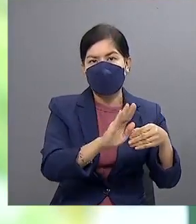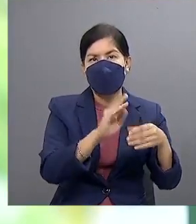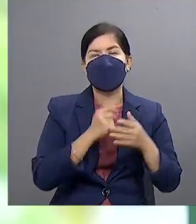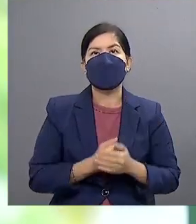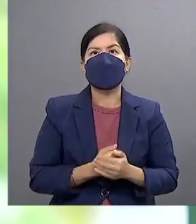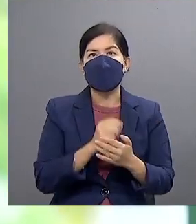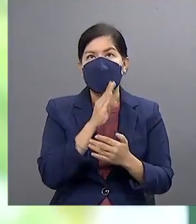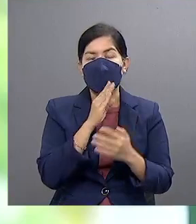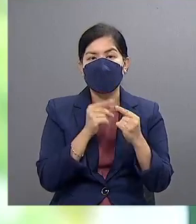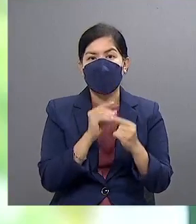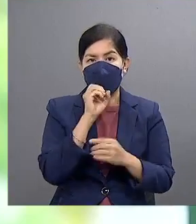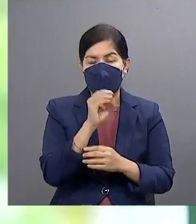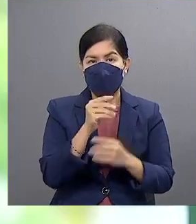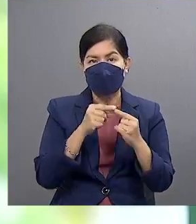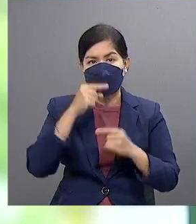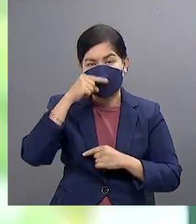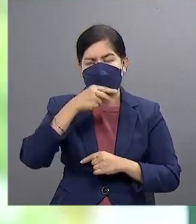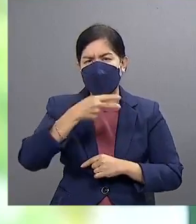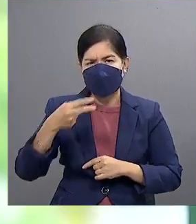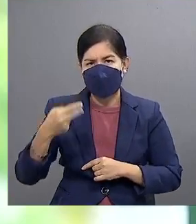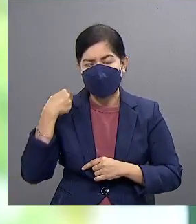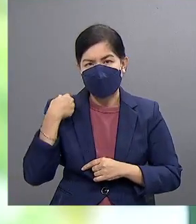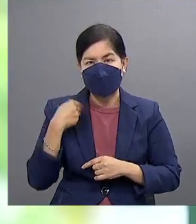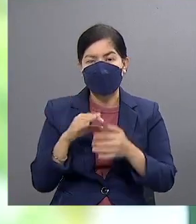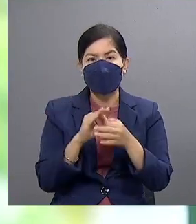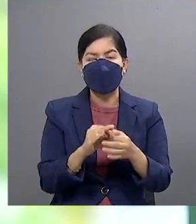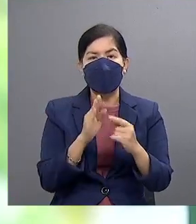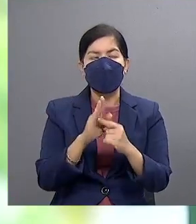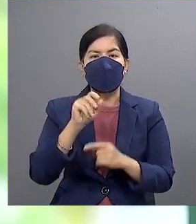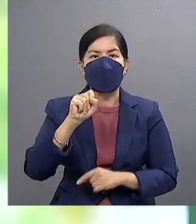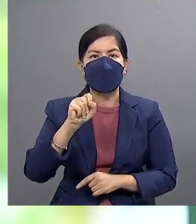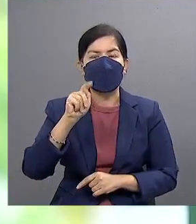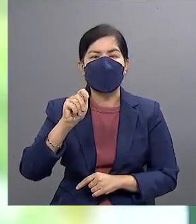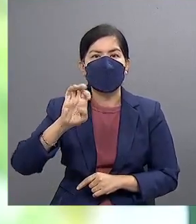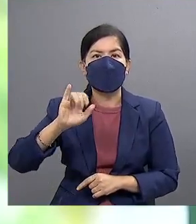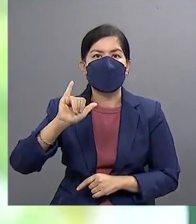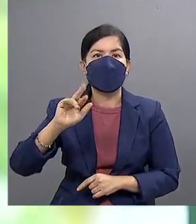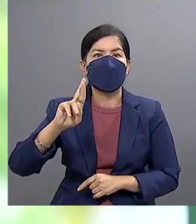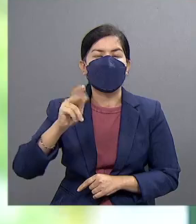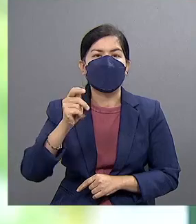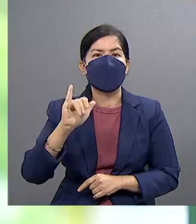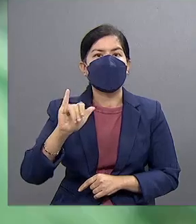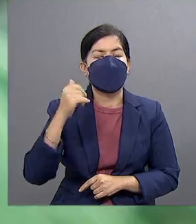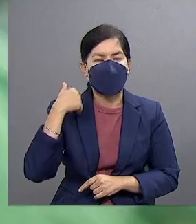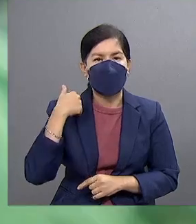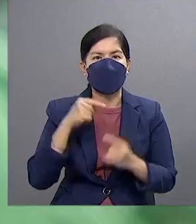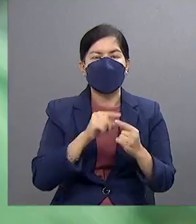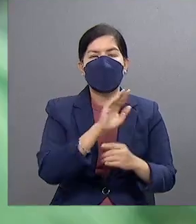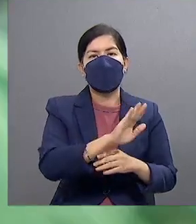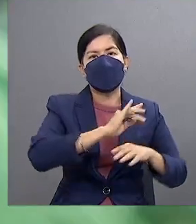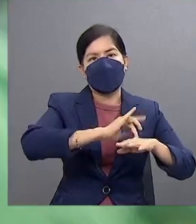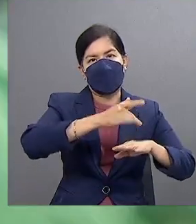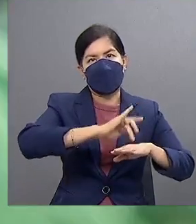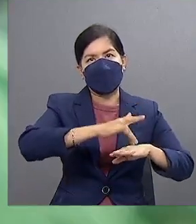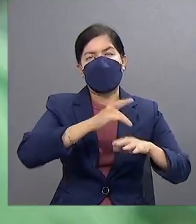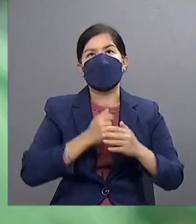เป็นไทยให้ง่ายกว่านั้นคือสเตียรอยด์ที่ร่างกายสร้างเองเป็นสเตียรอยด์ธรรมชาติสร้างมาจากไอ้เจ้าต่อมหมวกไตอันนี้แหละครับ ช่วยลด